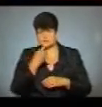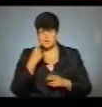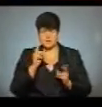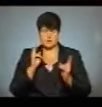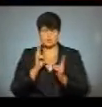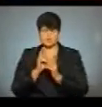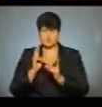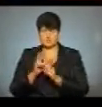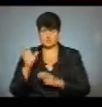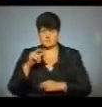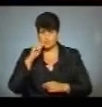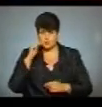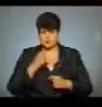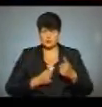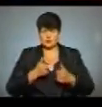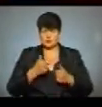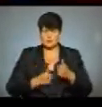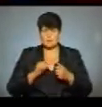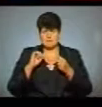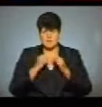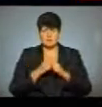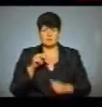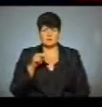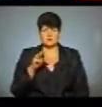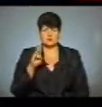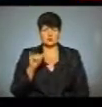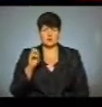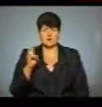сутички всеукраїнського турніру пам'яті Петра Шулька.